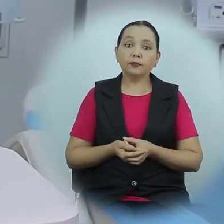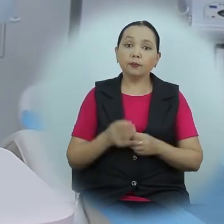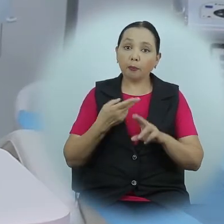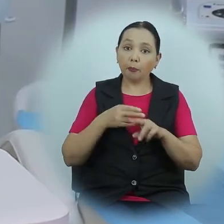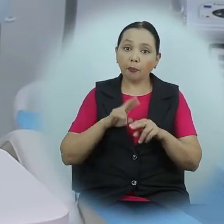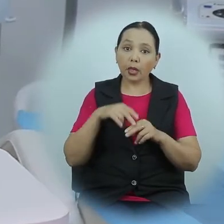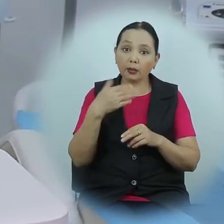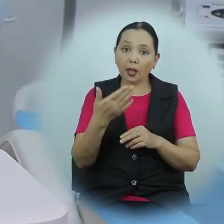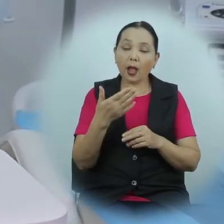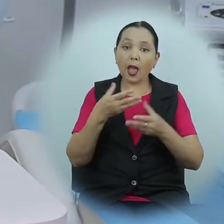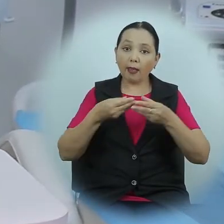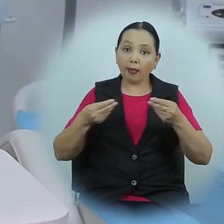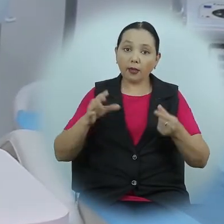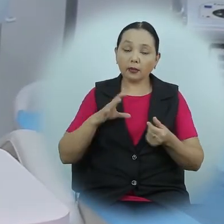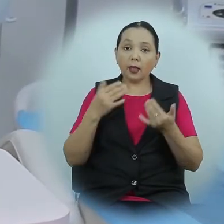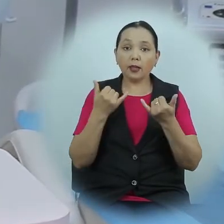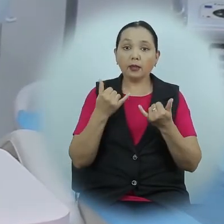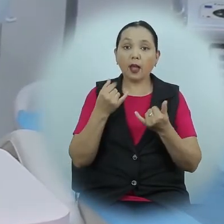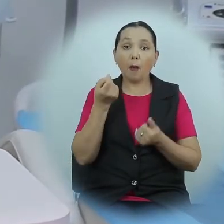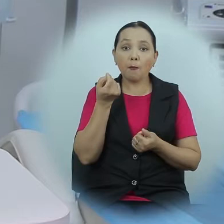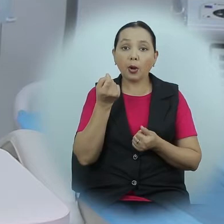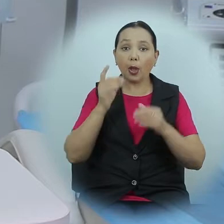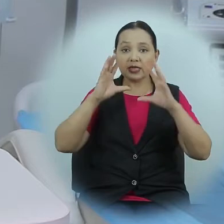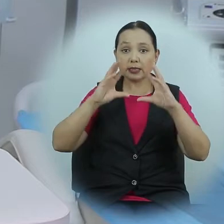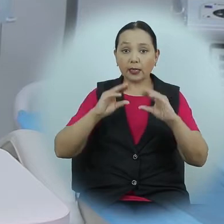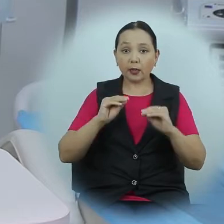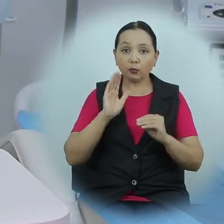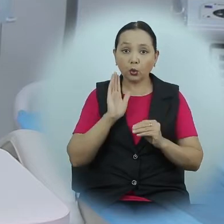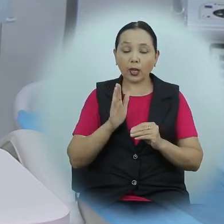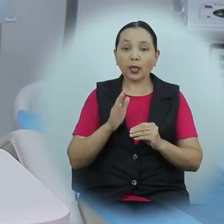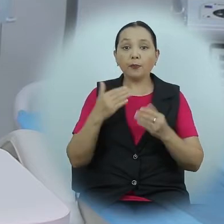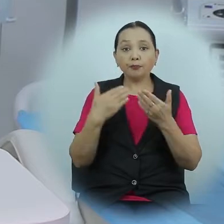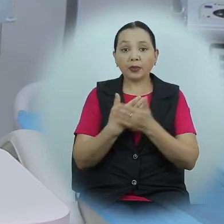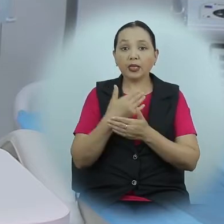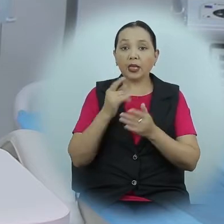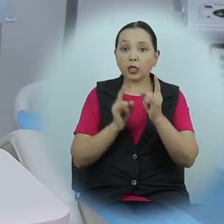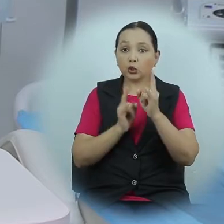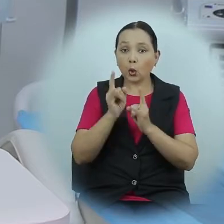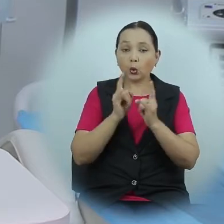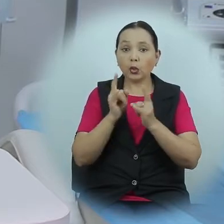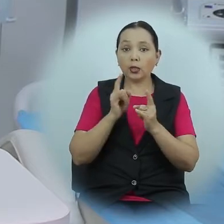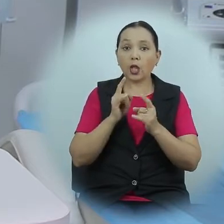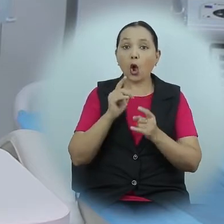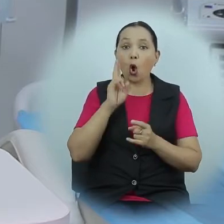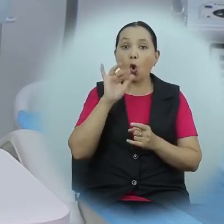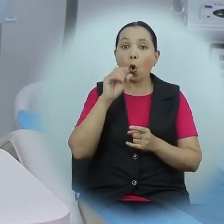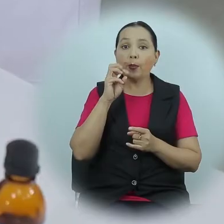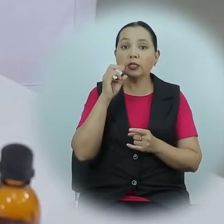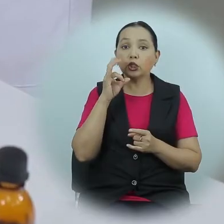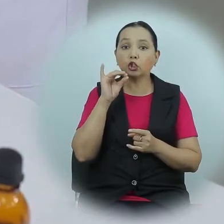Мана ерді, енді бір пас тынып тұрады. Яна соуынымызаны көпіртіршіні